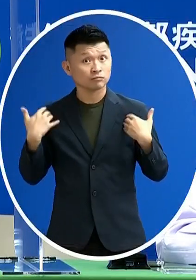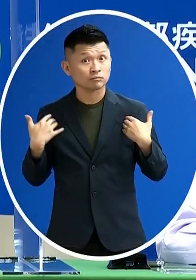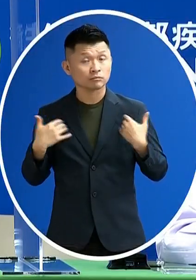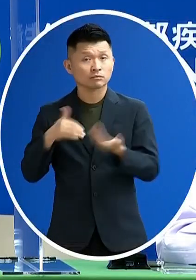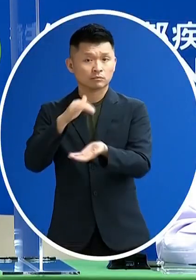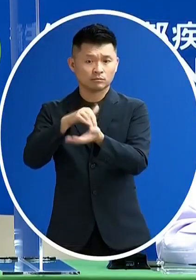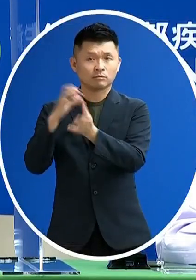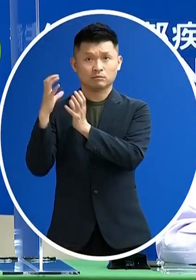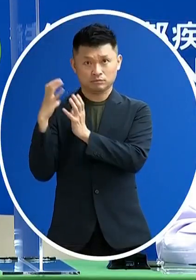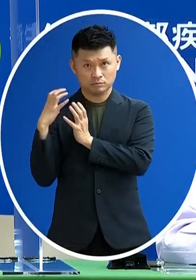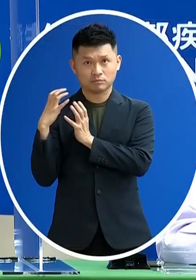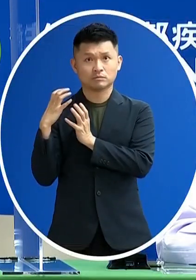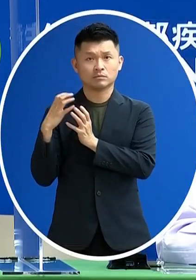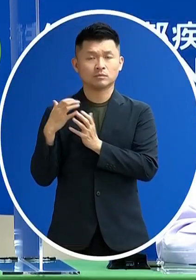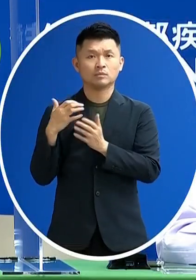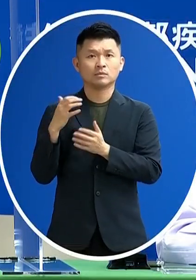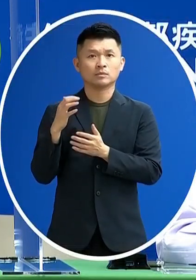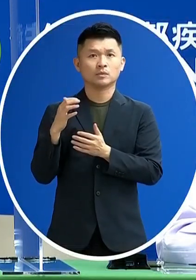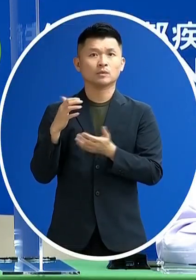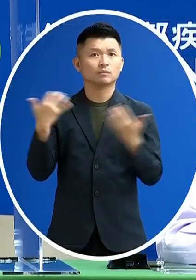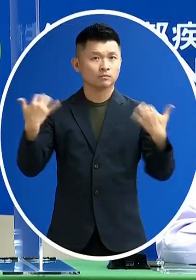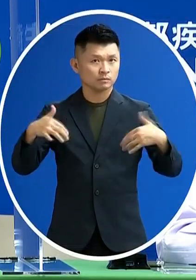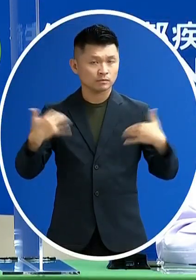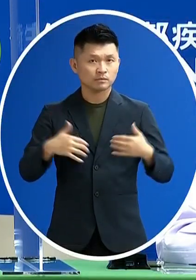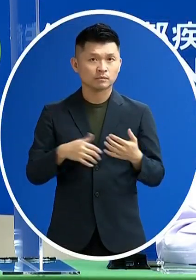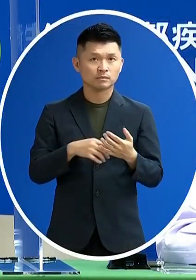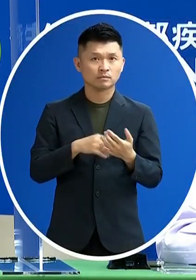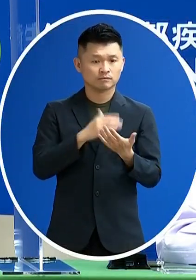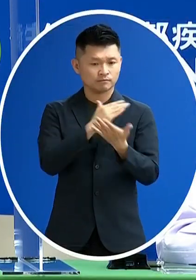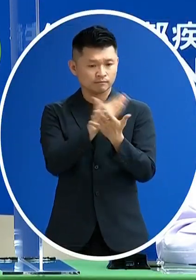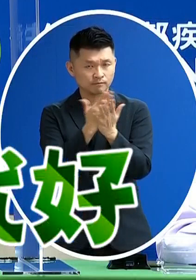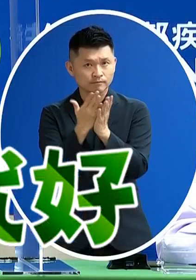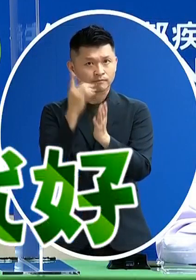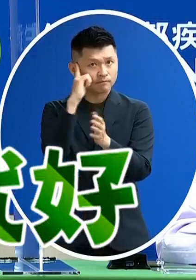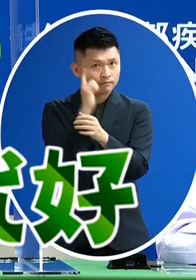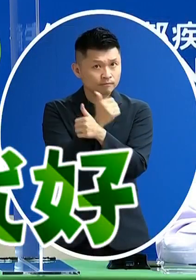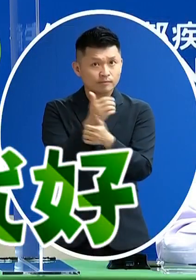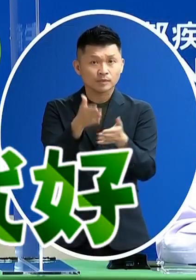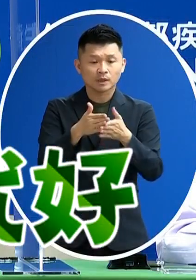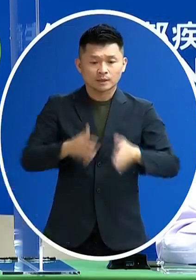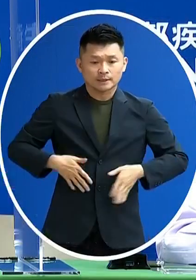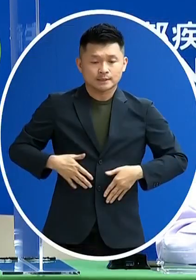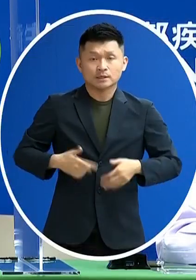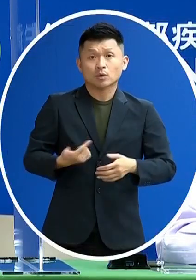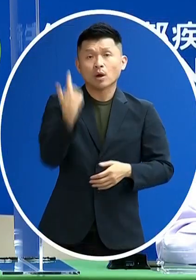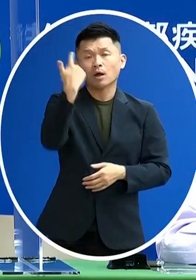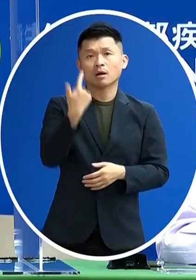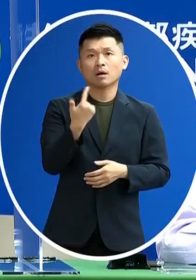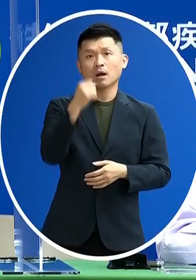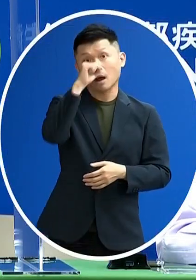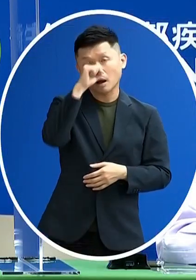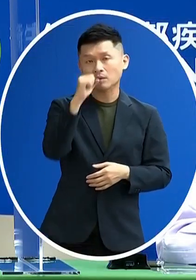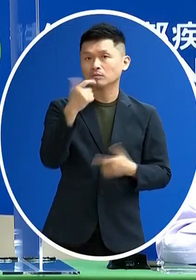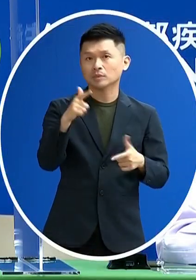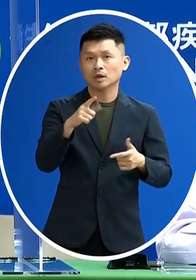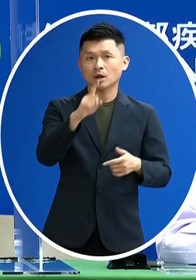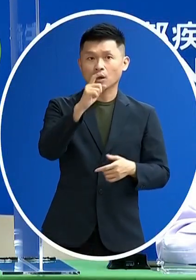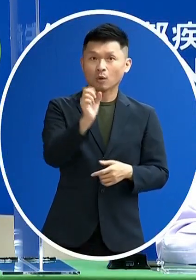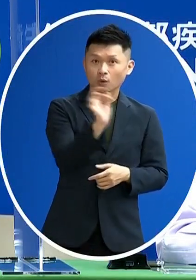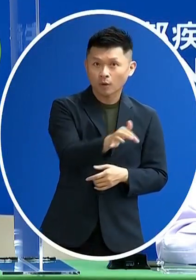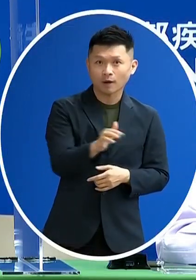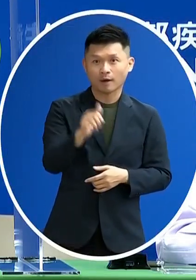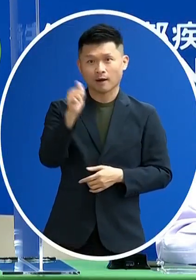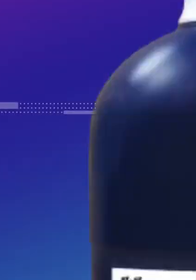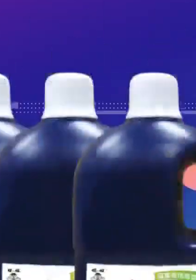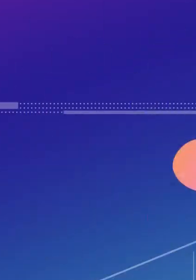疗责任归属的问题，所以这需要思考的。好，不是快就好，当然希望又快又好，大家一起